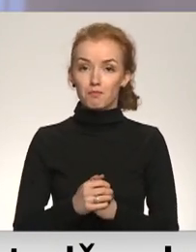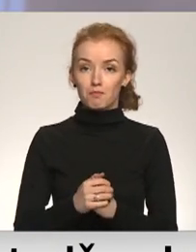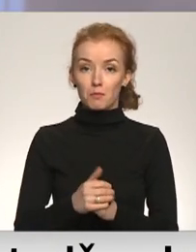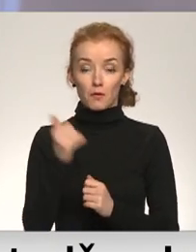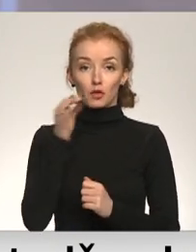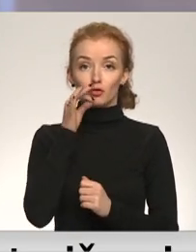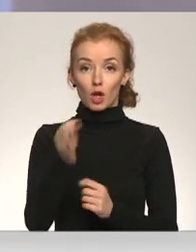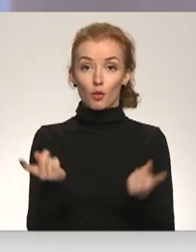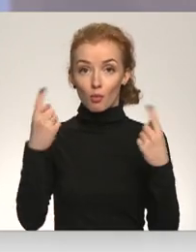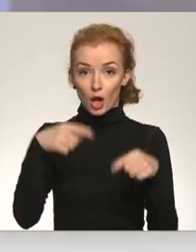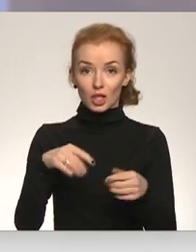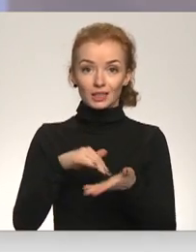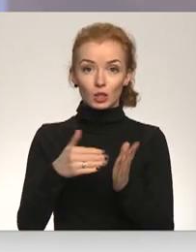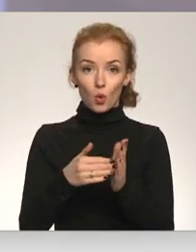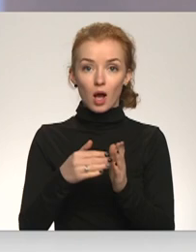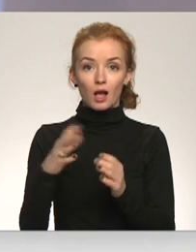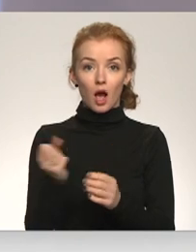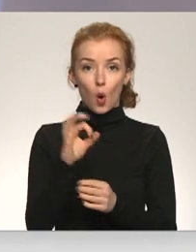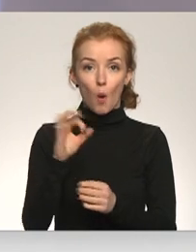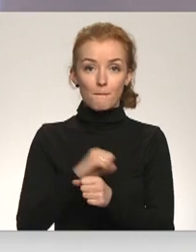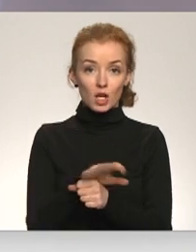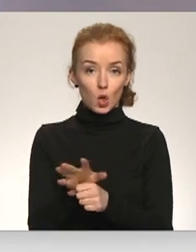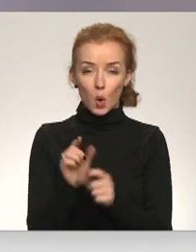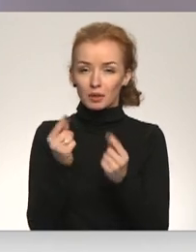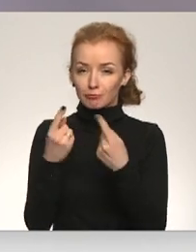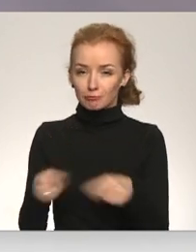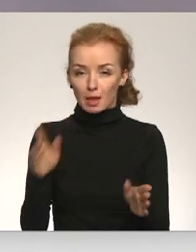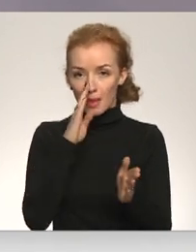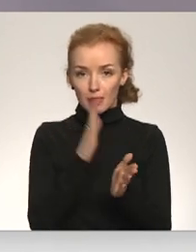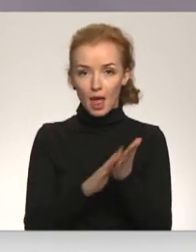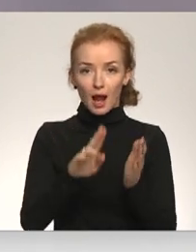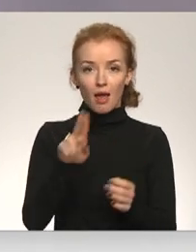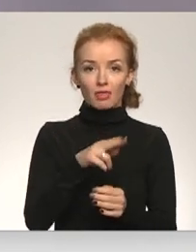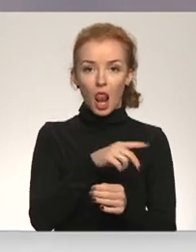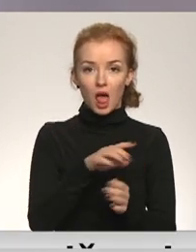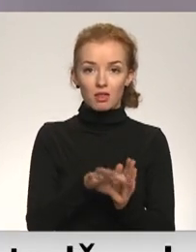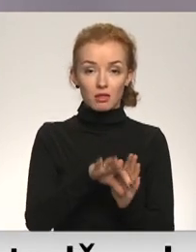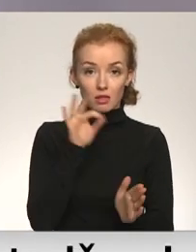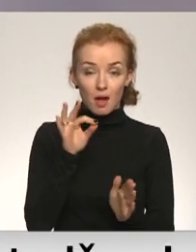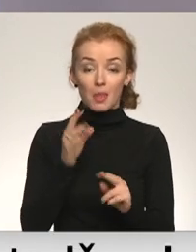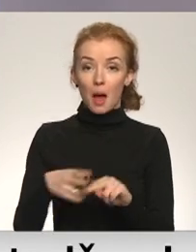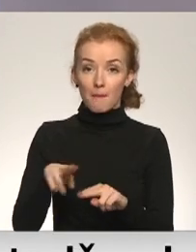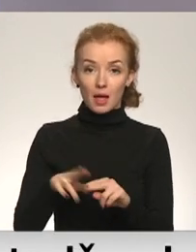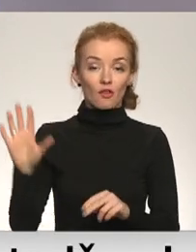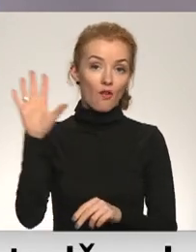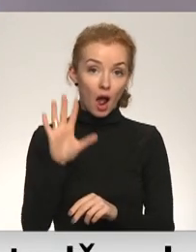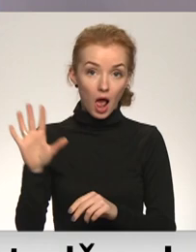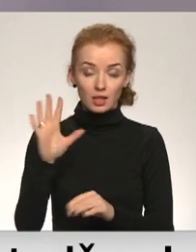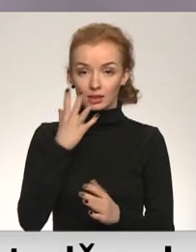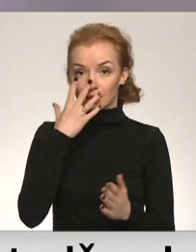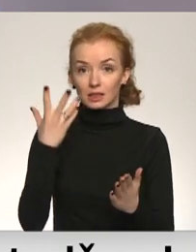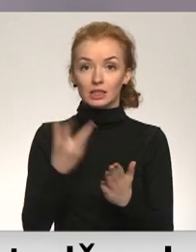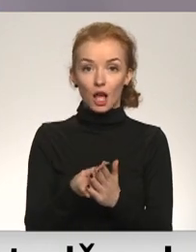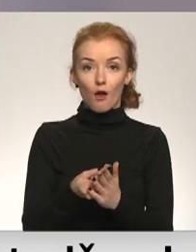ar omikrona variantu nekā tā bija ar delta variantu. Tas nozīmē, ka valsts arī savu